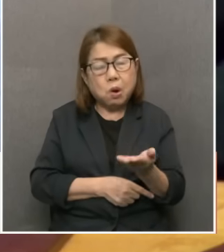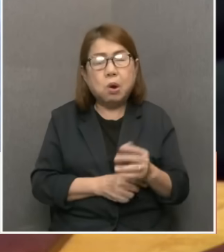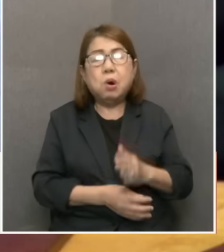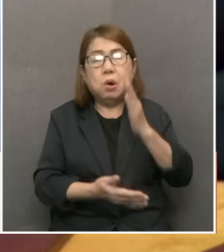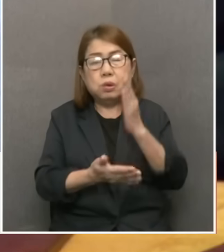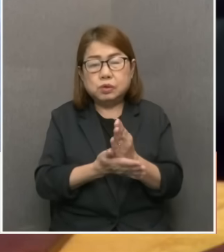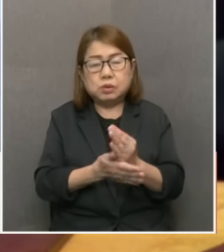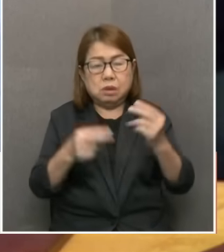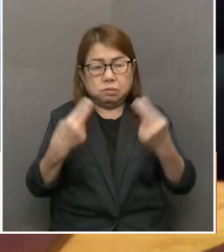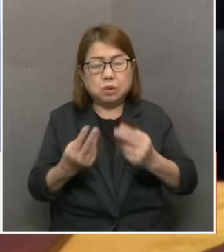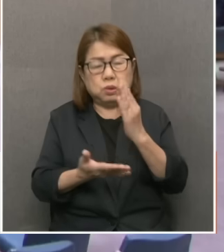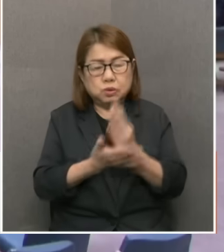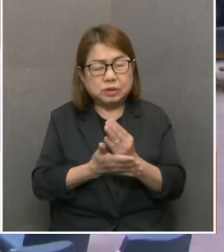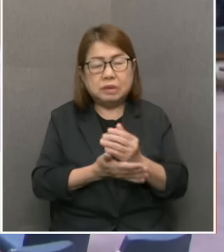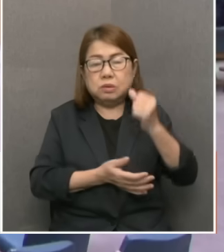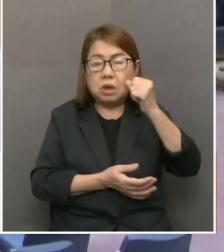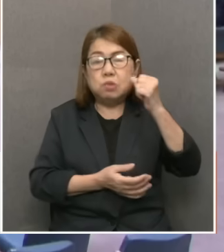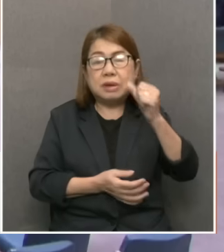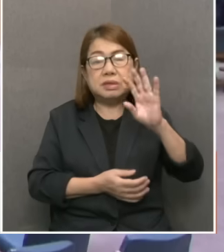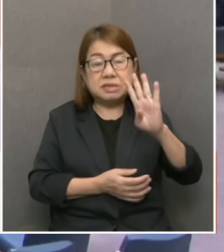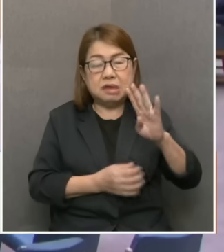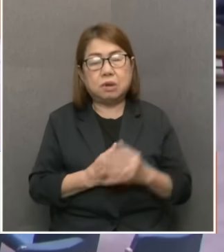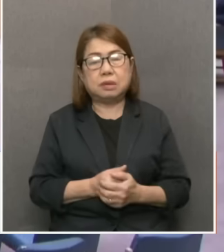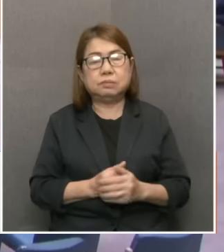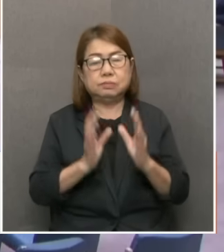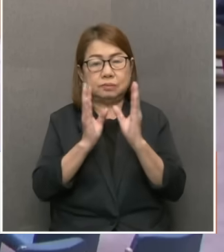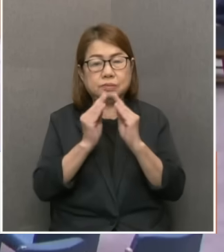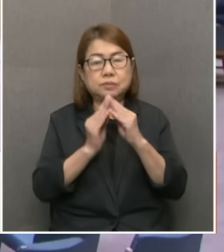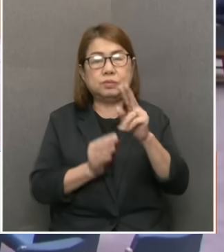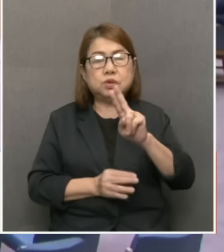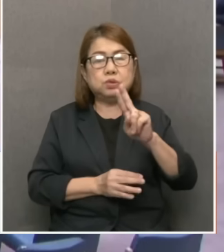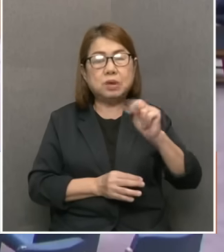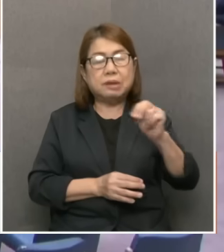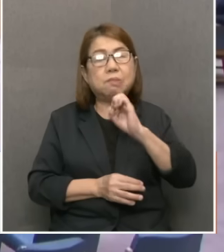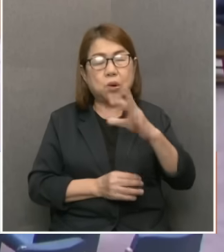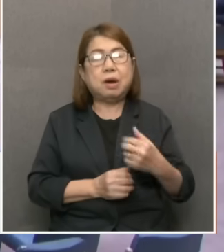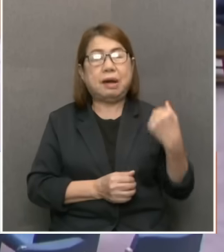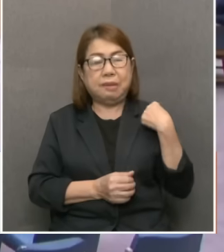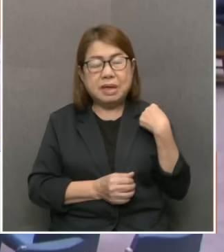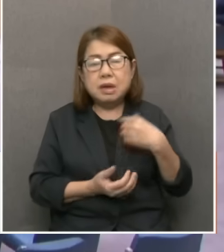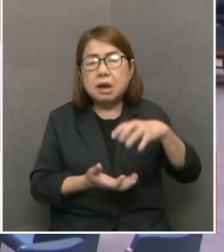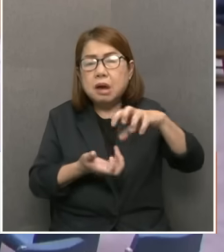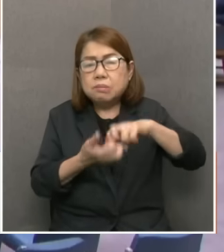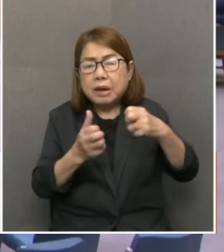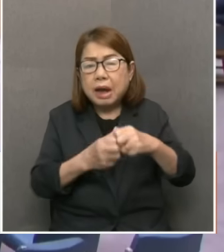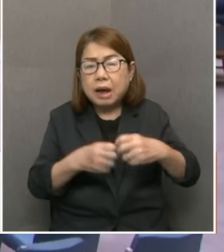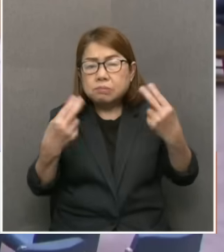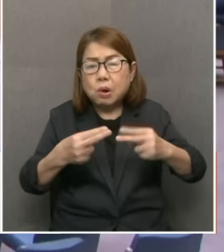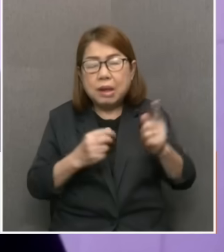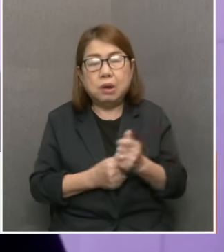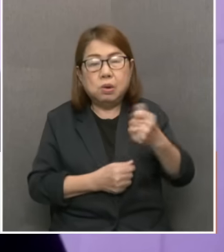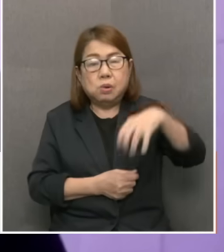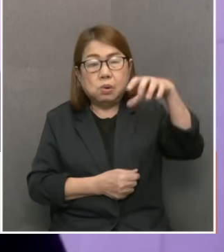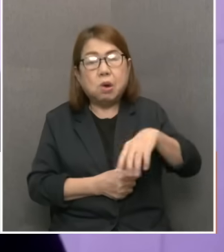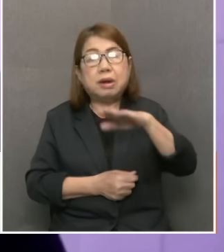านนี้ค่ะที่ประชุม UNSC ยังรับทราบรายงานสถานการณ์ในกาซาโดยองค์การทุนเพื่อเด็กแห่งสหประชา